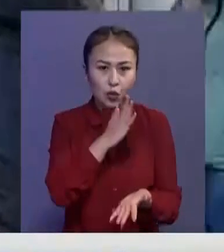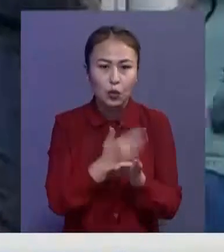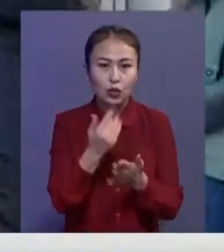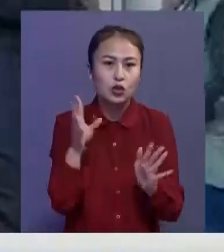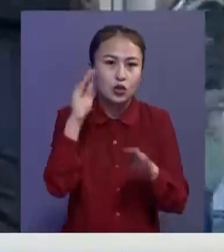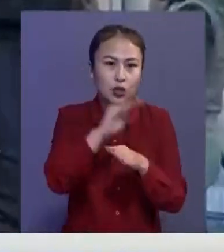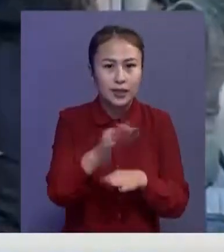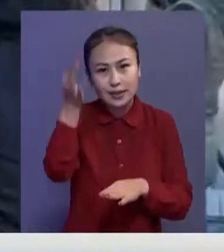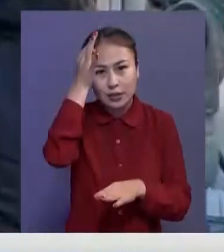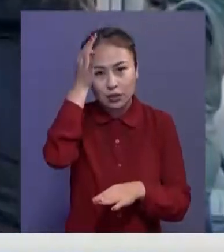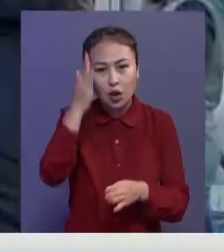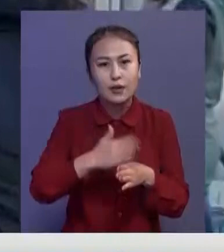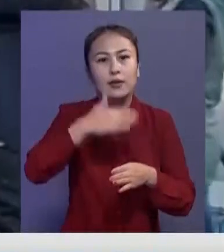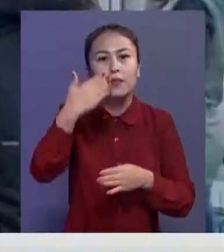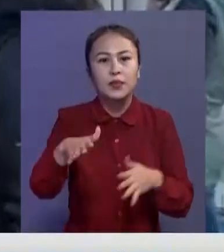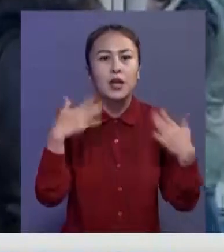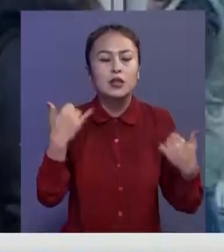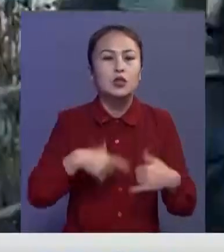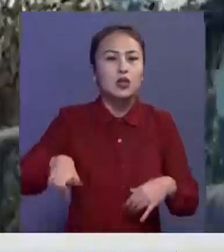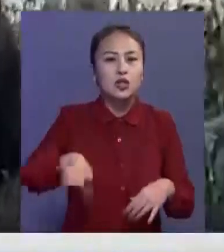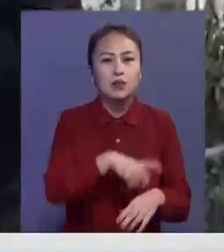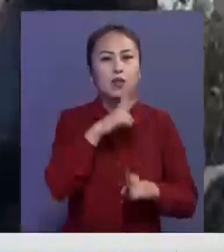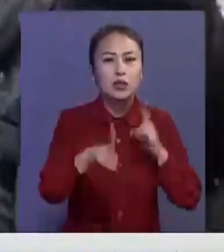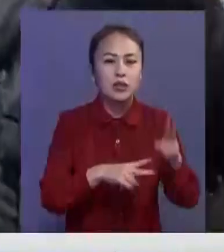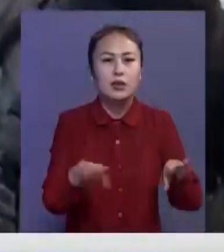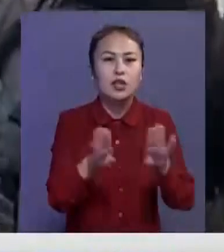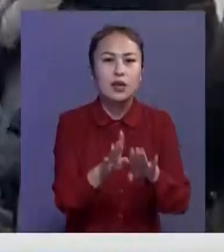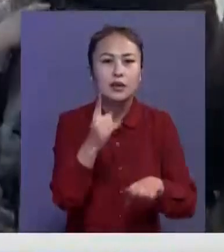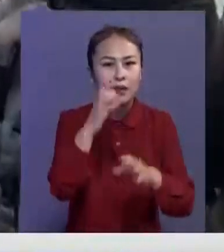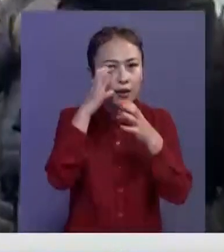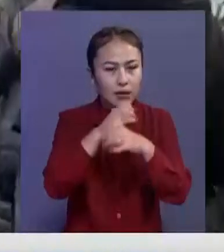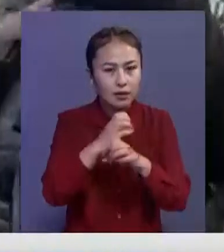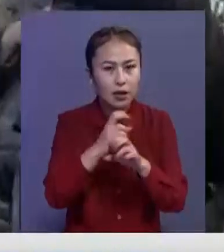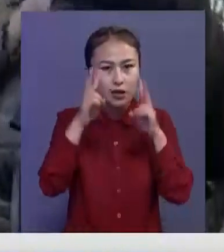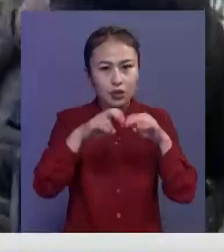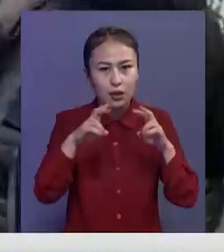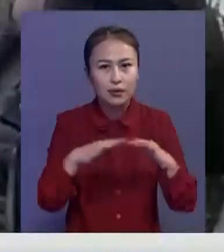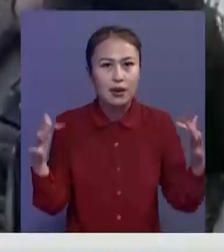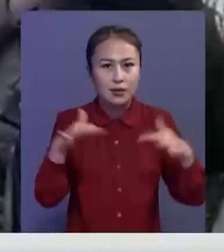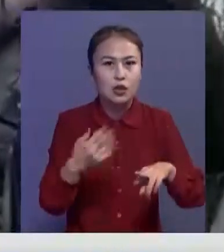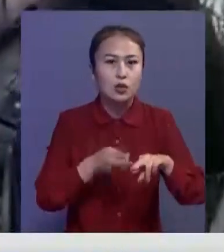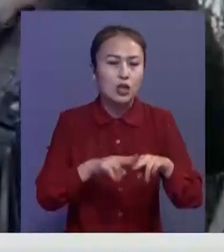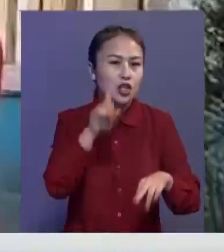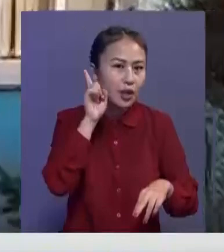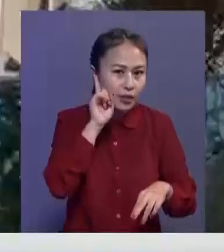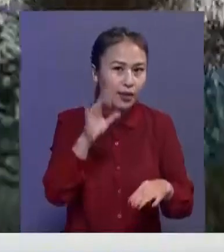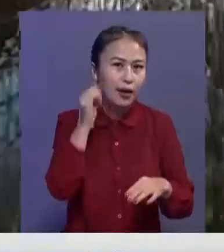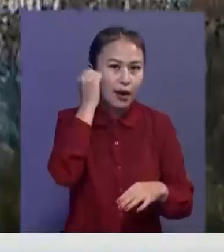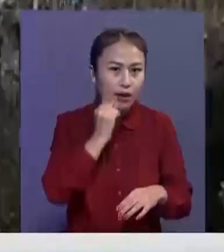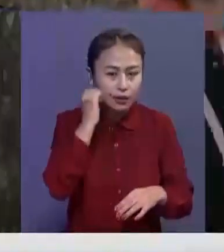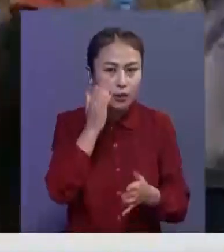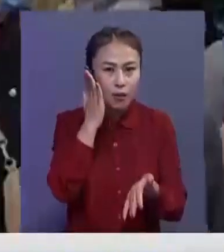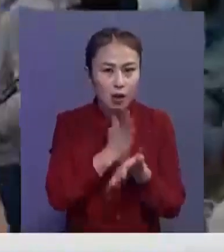Оның үстіне ескертулер тым кеш түскен. Қазір жолға шығам деушілер енді жалғыз зертхананың алдына жиналған, арасында жас та кәрі де